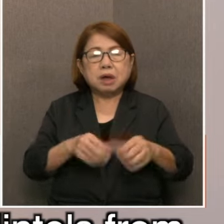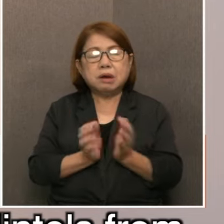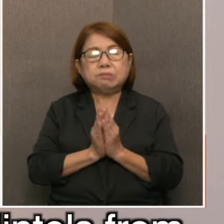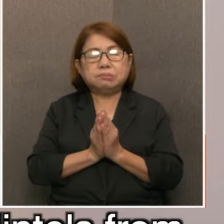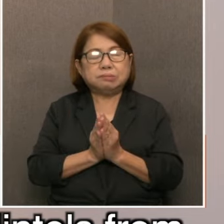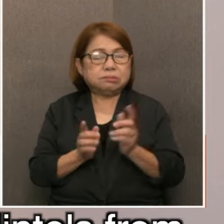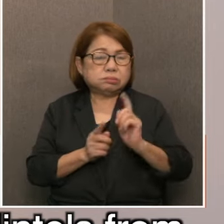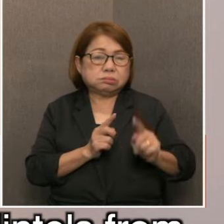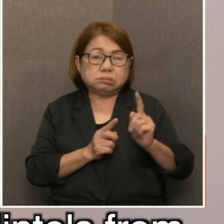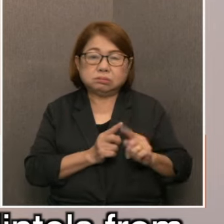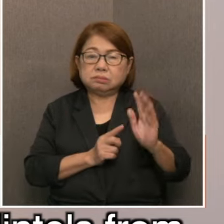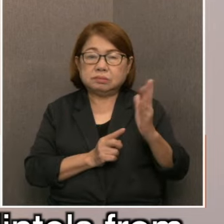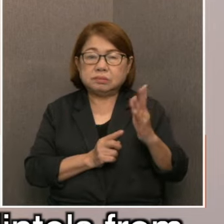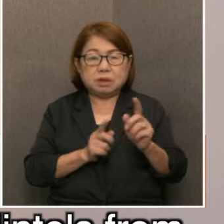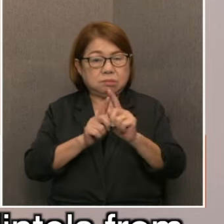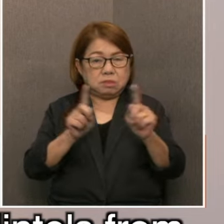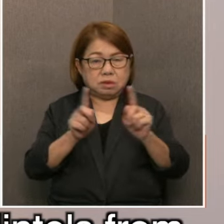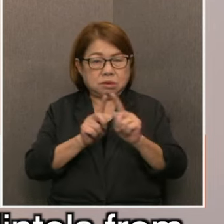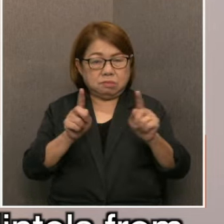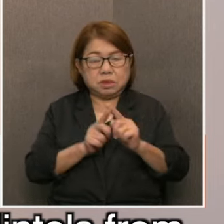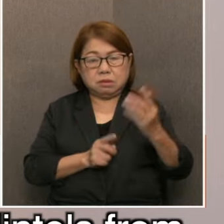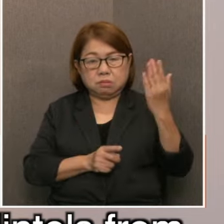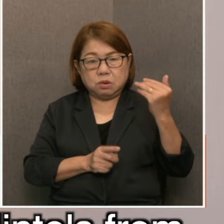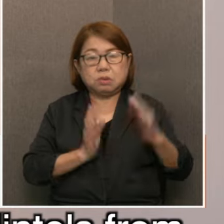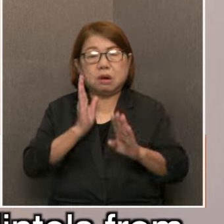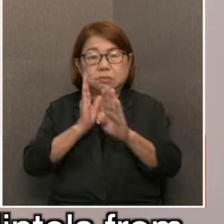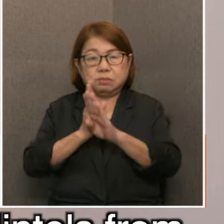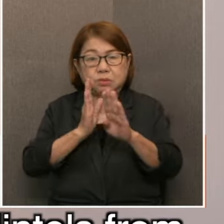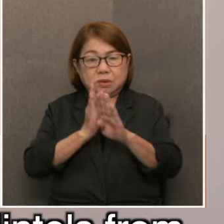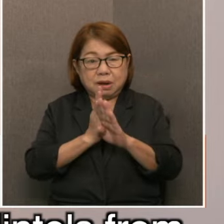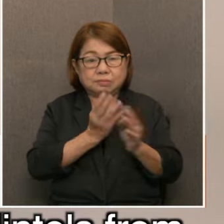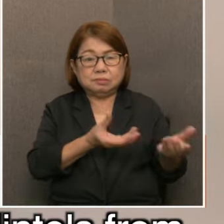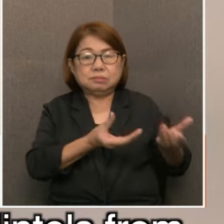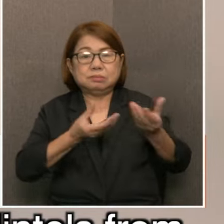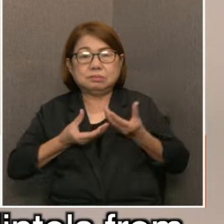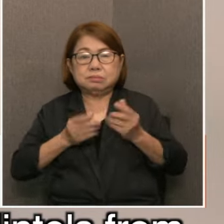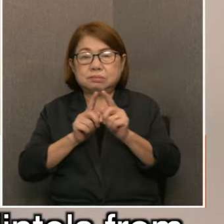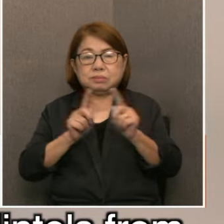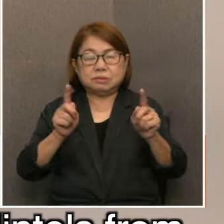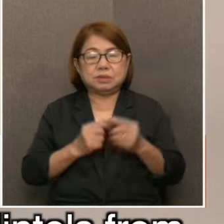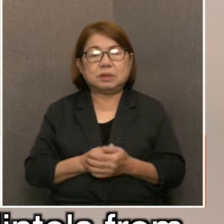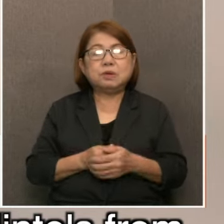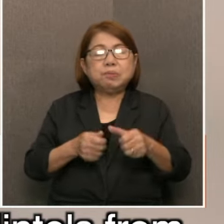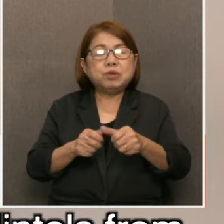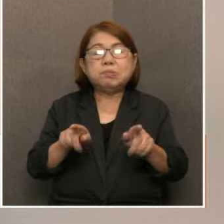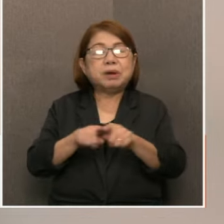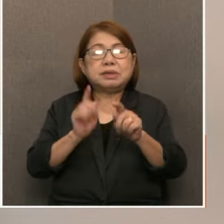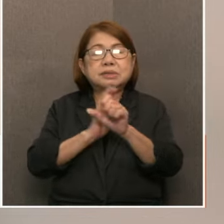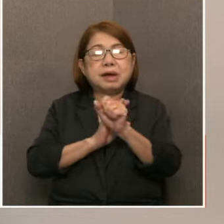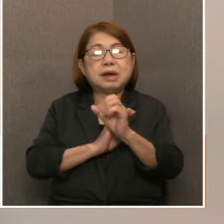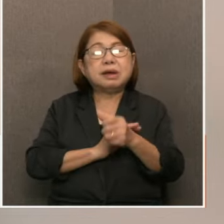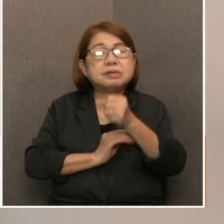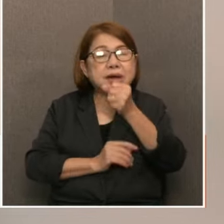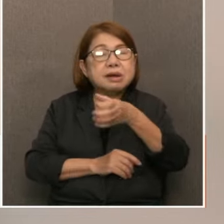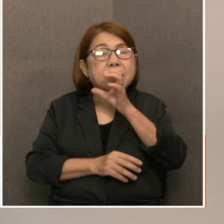เหมือนครั้งรับมอบทับหลังจากปราสาทหนองหงจังหวัดบุรีรัมย์และทับหลังจากปราสาทเขาโล้นจังหวัดสระแก้วที่กลับคืน